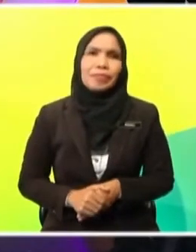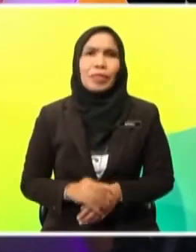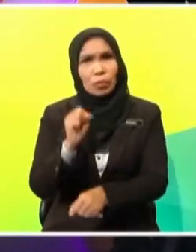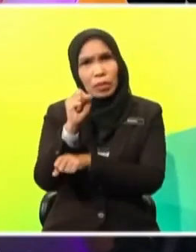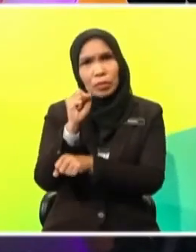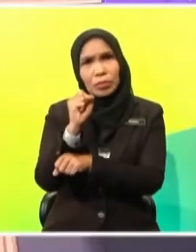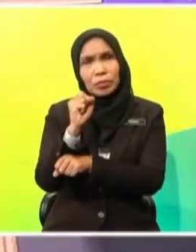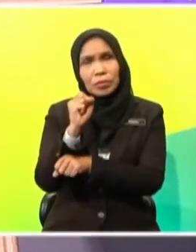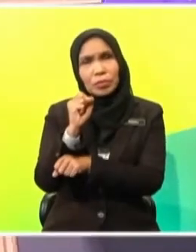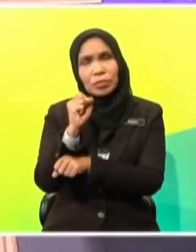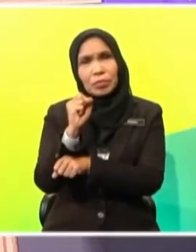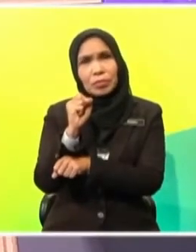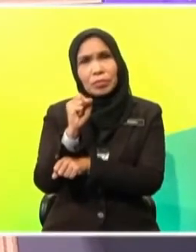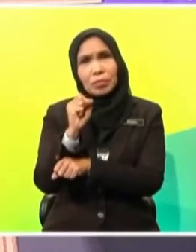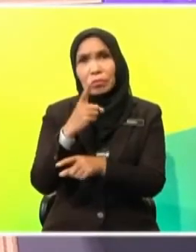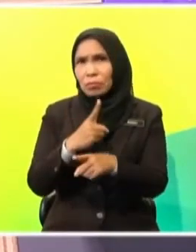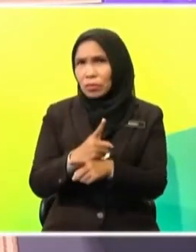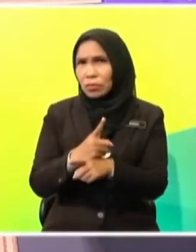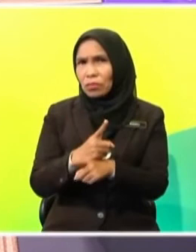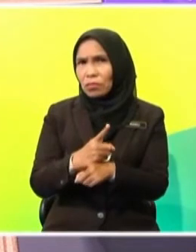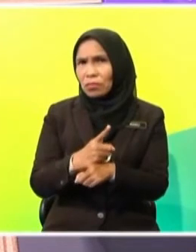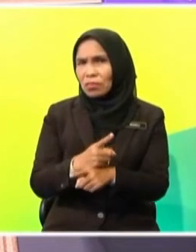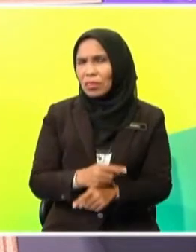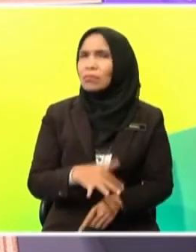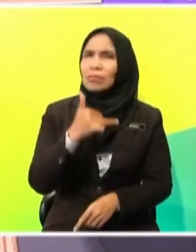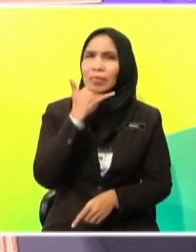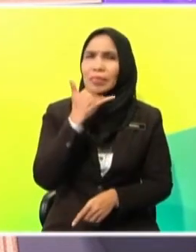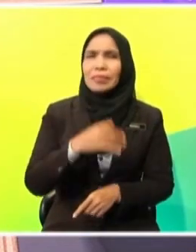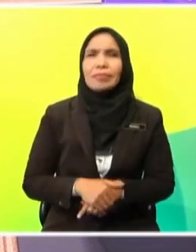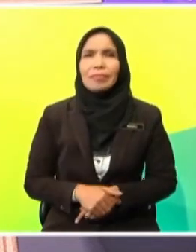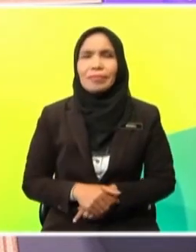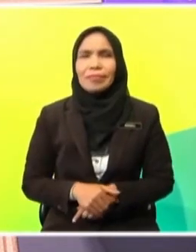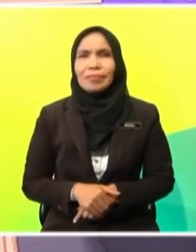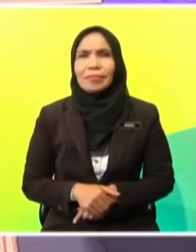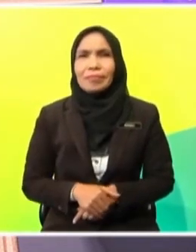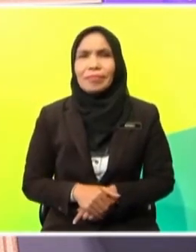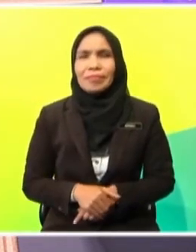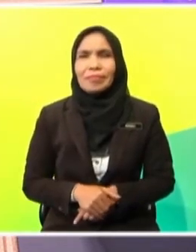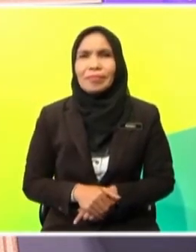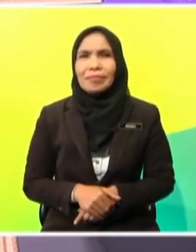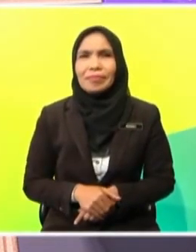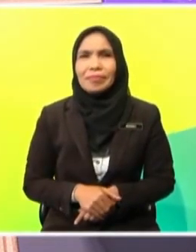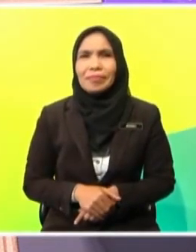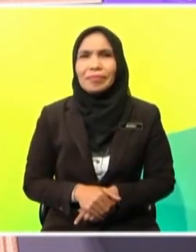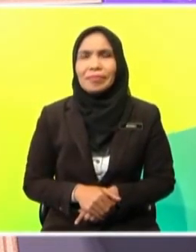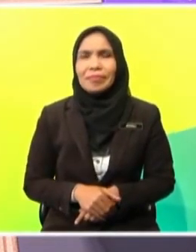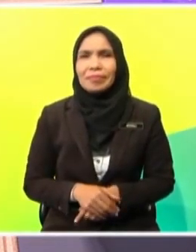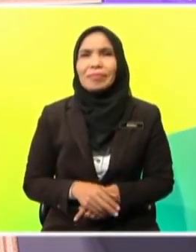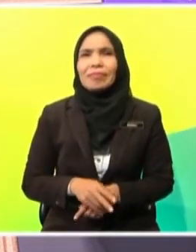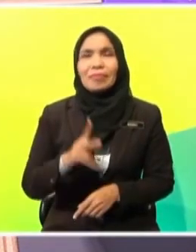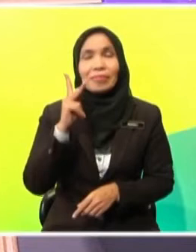atau salah manis ego batu-batu terbalik sego yang itu konsumen vokal bagusnya kayu dan